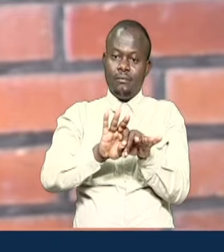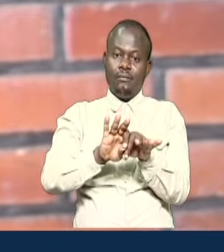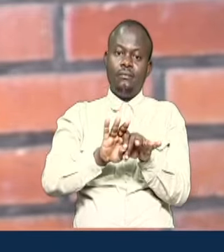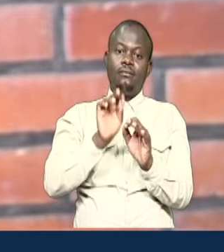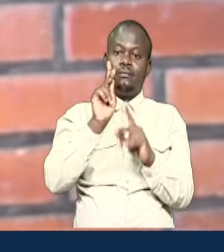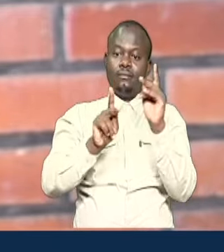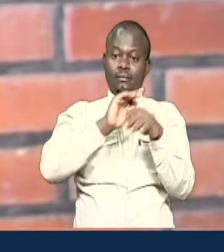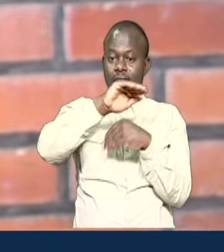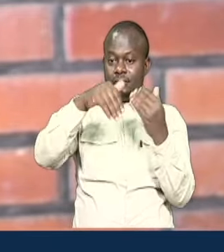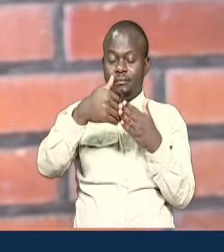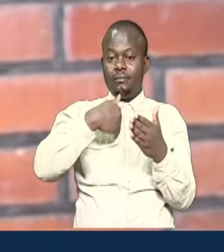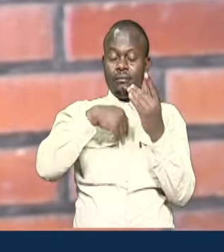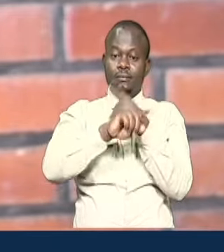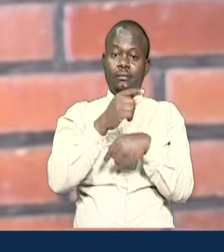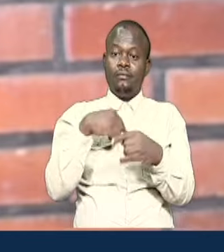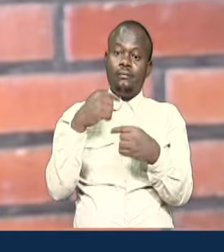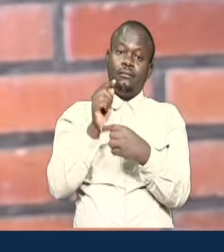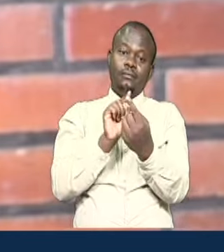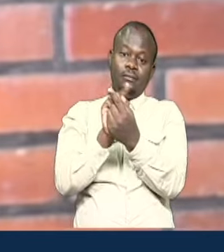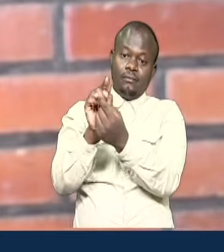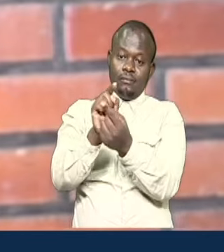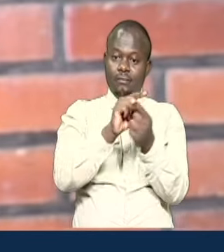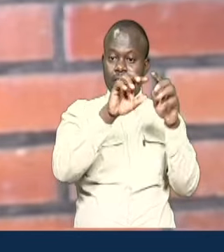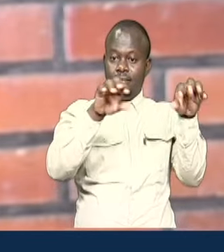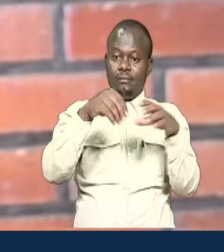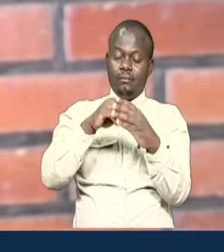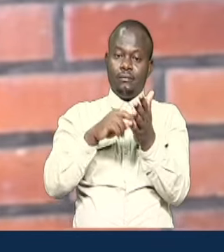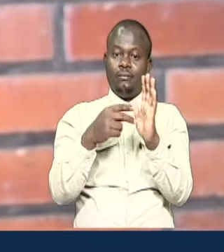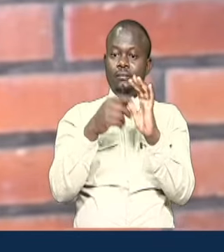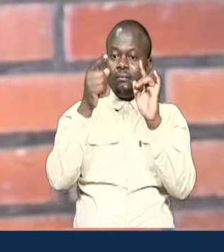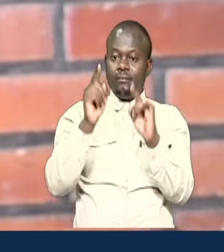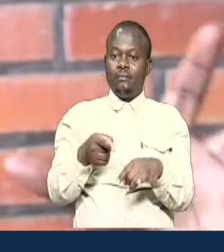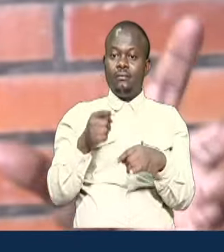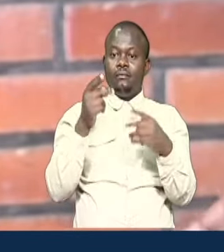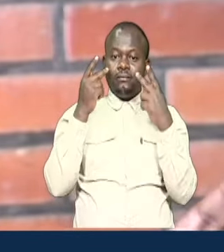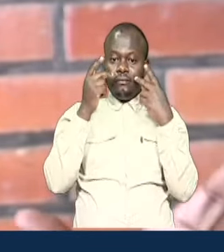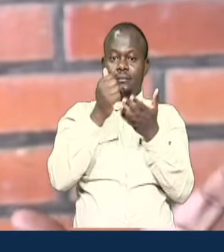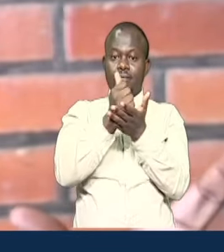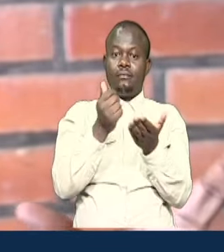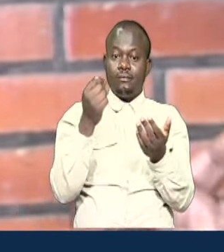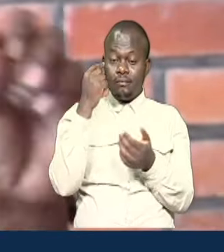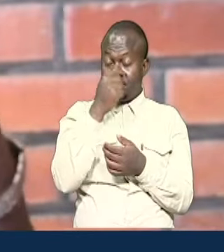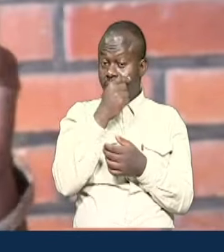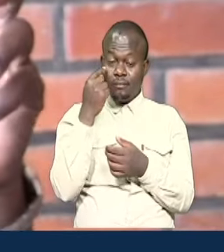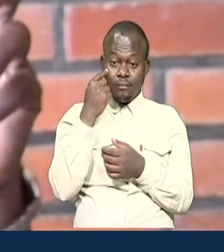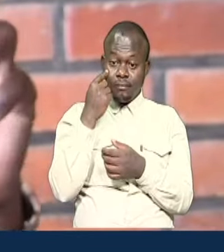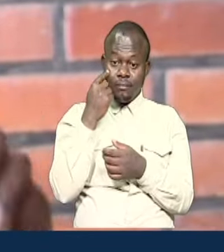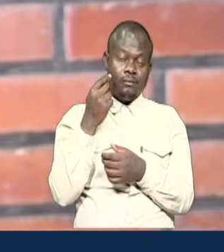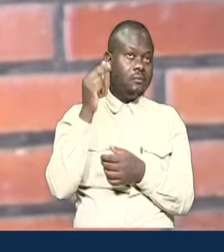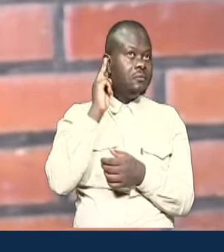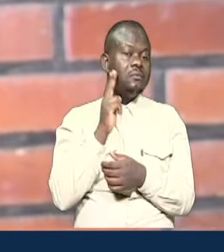Abantu bose bafite ubumuga nagiye mbageraho, aho ngeze imishinga nayigeraho ngo dufasha ababona gusa, wenda